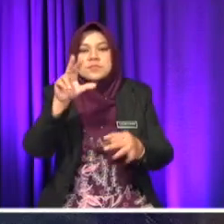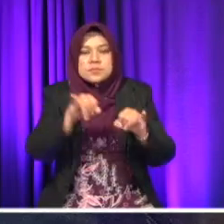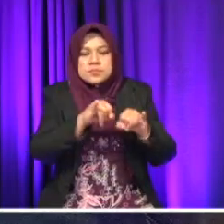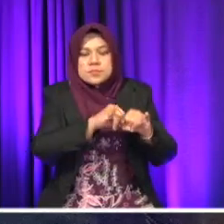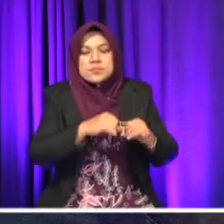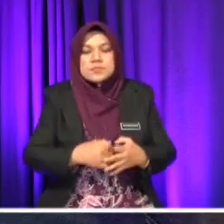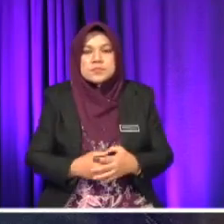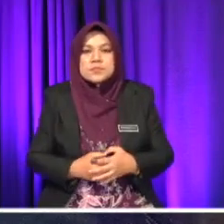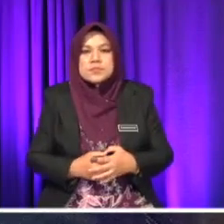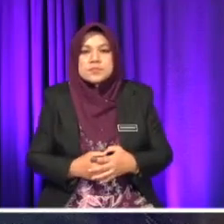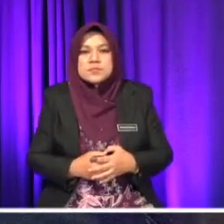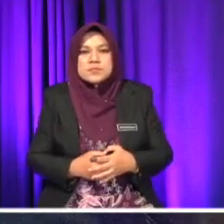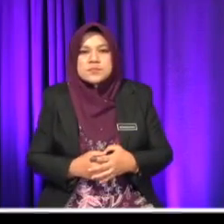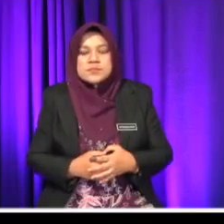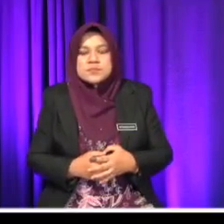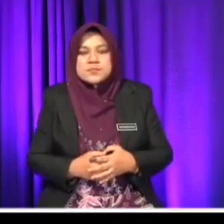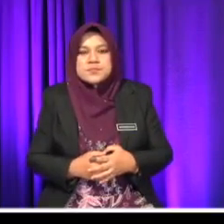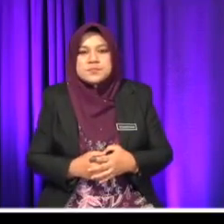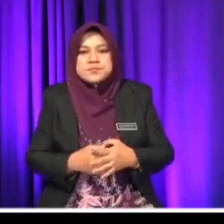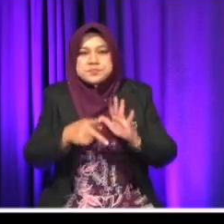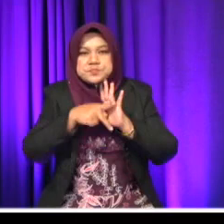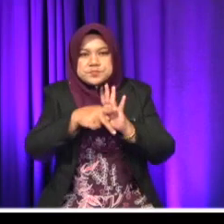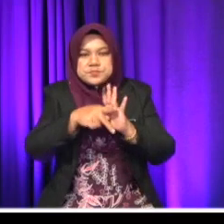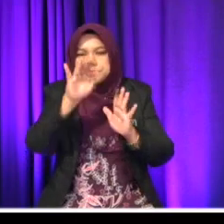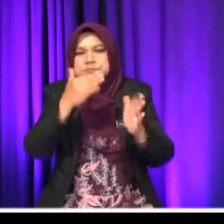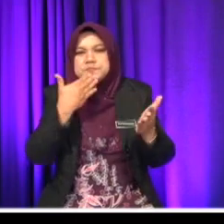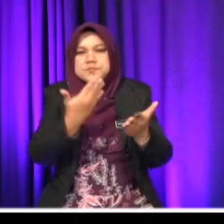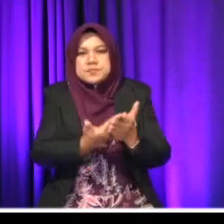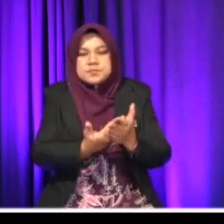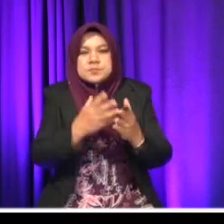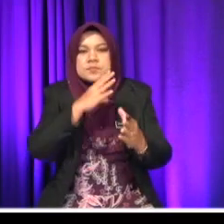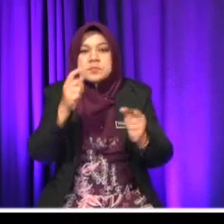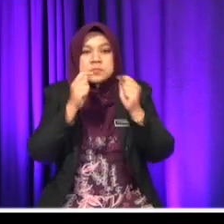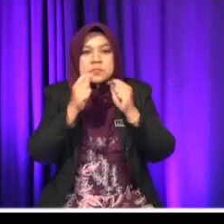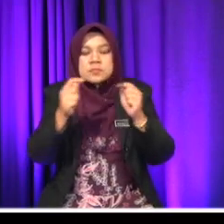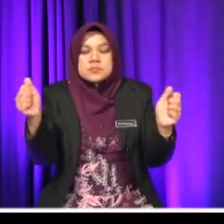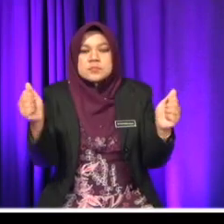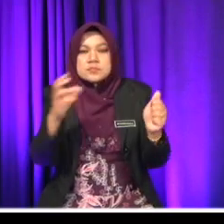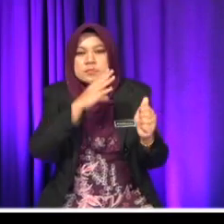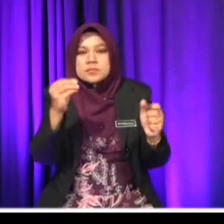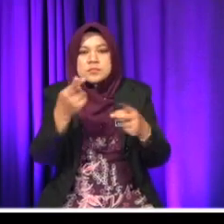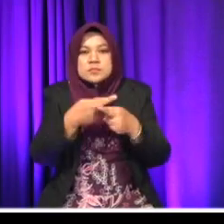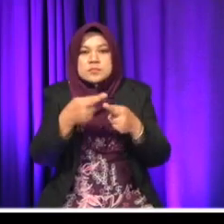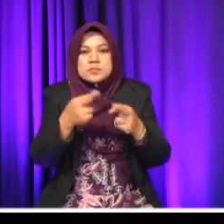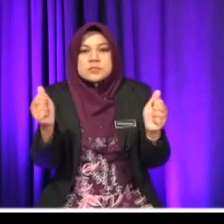semuanya menunjukkan potensi yang baik dapat bertutup dan merumus dengan